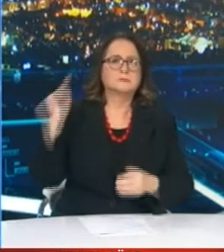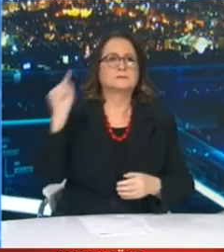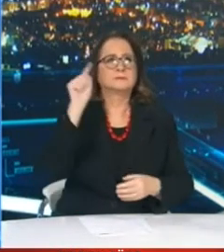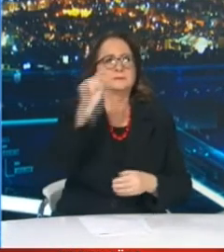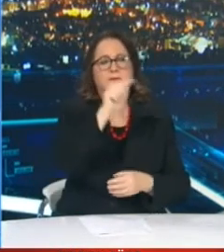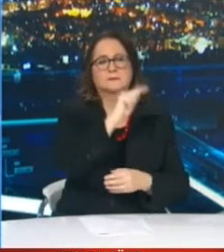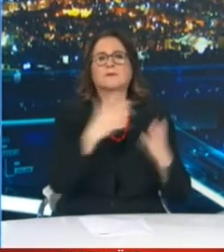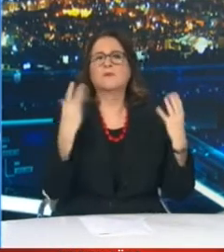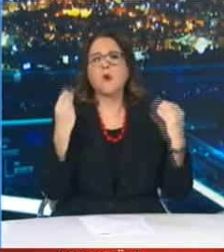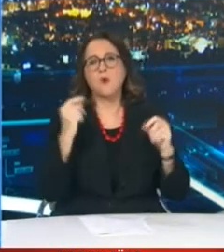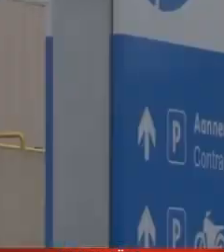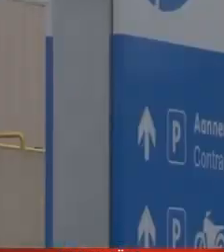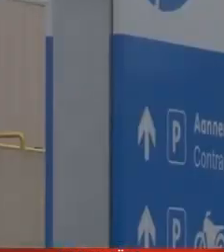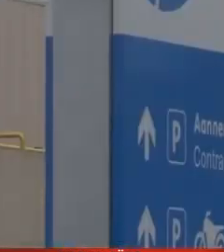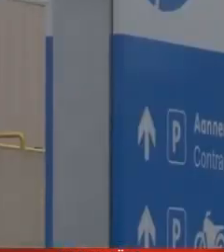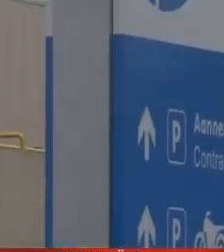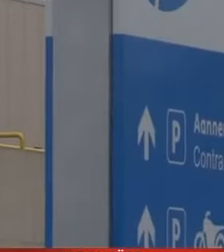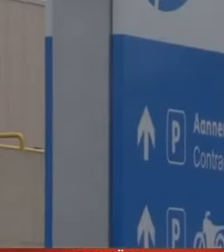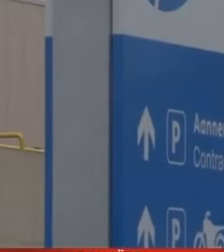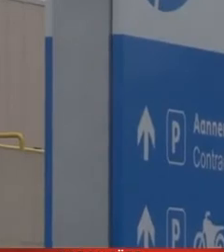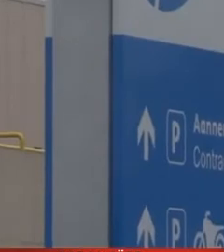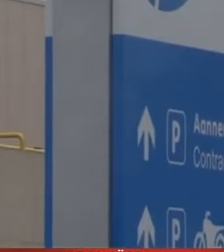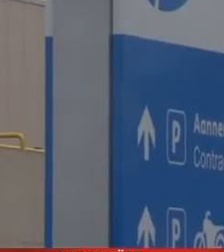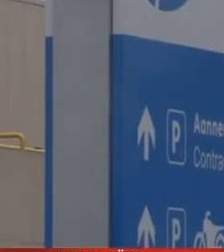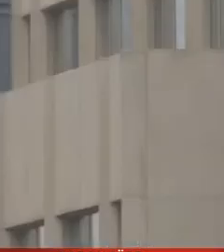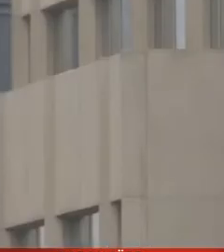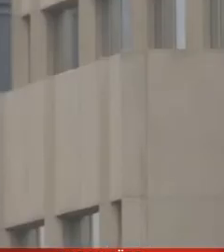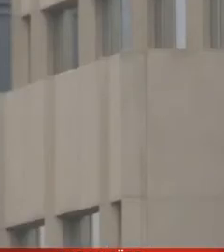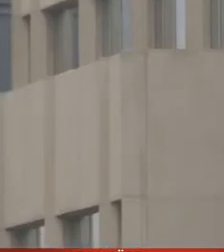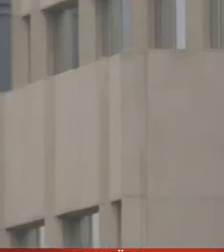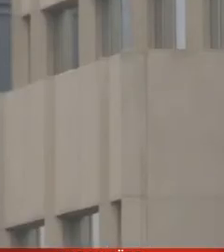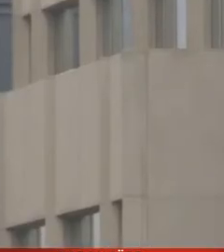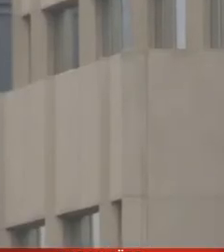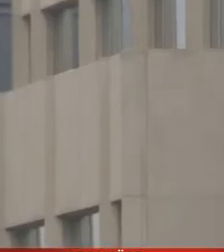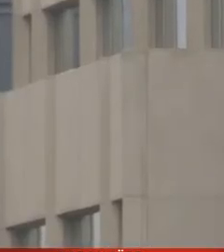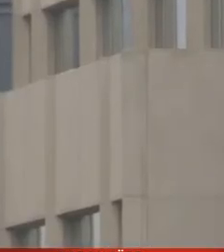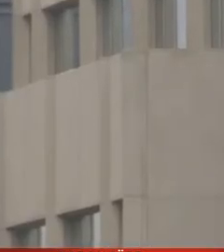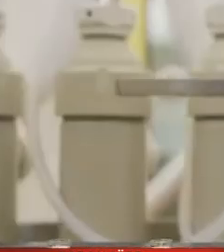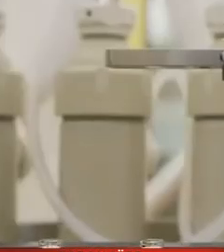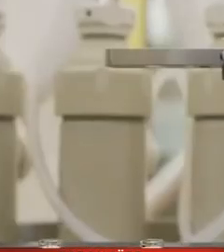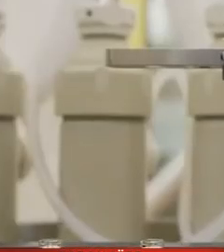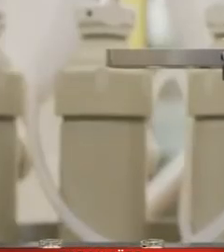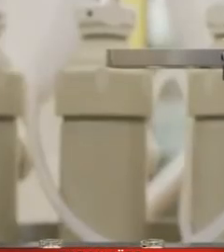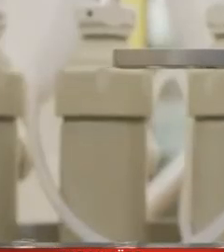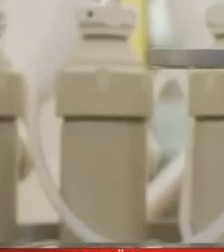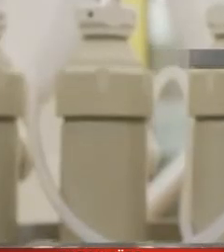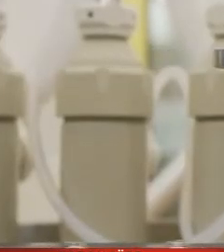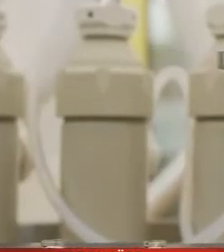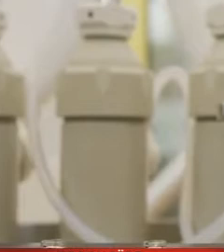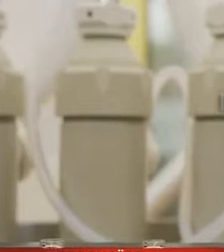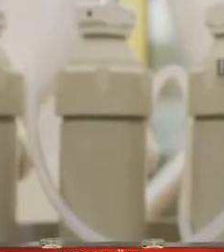σε επιστημονικά περιοδικά, η οποία αναφέρει πως το εμβόλιο αυτό που θα έρθει πρώτο στη χώρα μας έχει αποτελεσματικότητα που ξεπερνά